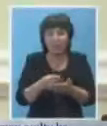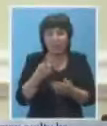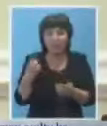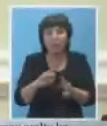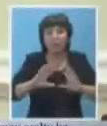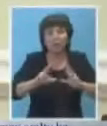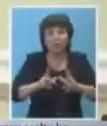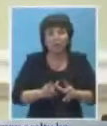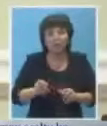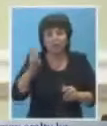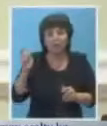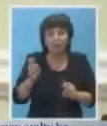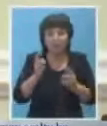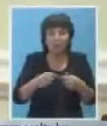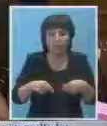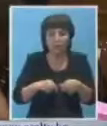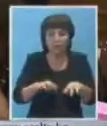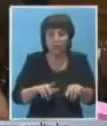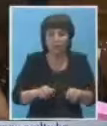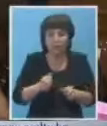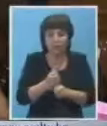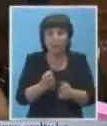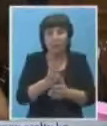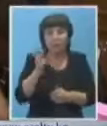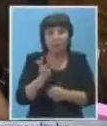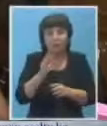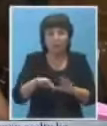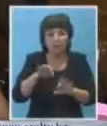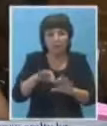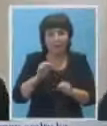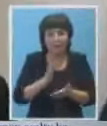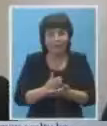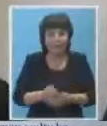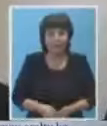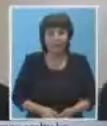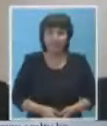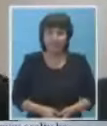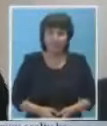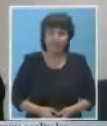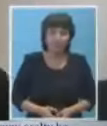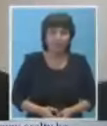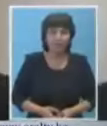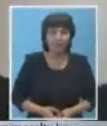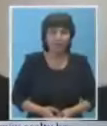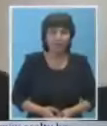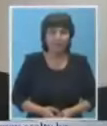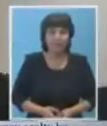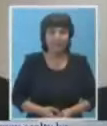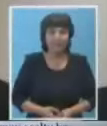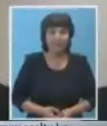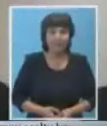дүние жүзіндегі беделді экономикалық ұйымның бас хатшылығына қатарынан 3-ші рет сайланған. We will visit today a number of